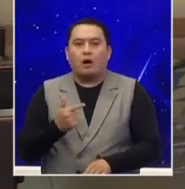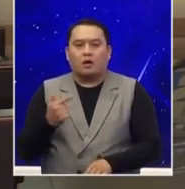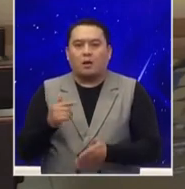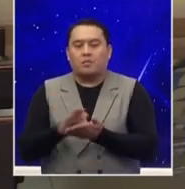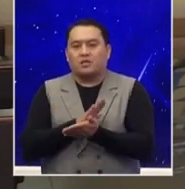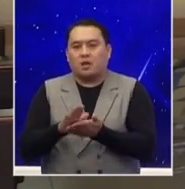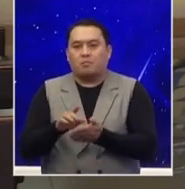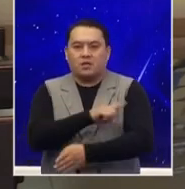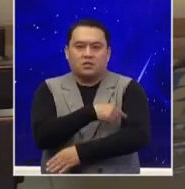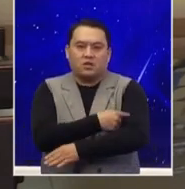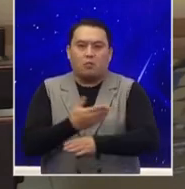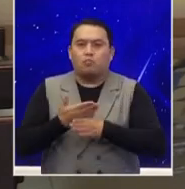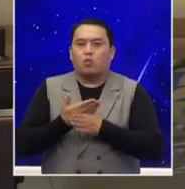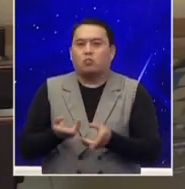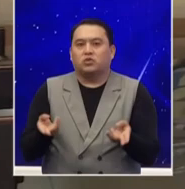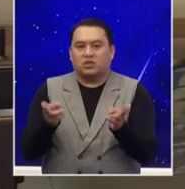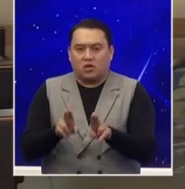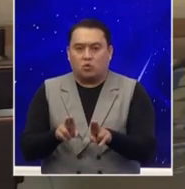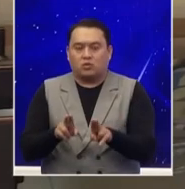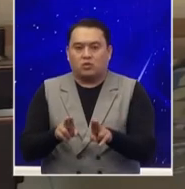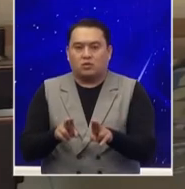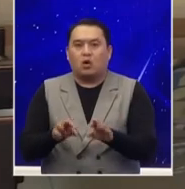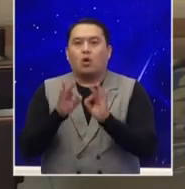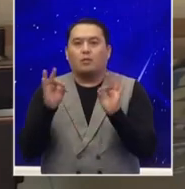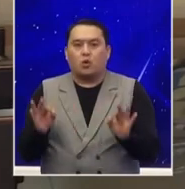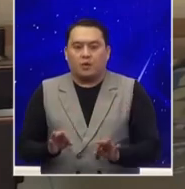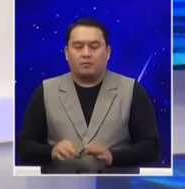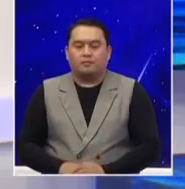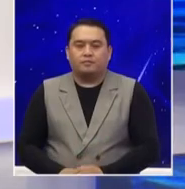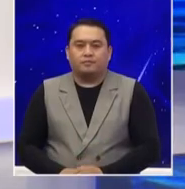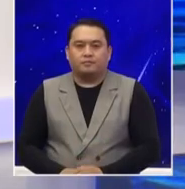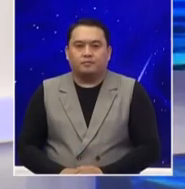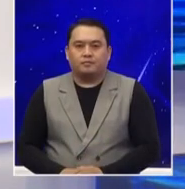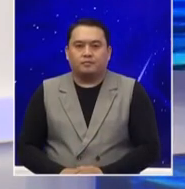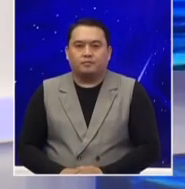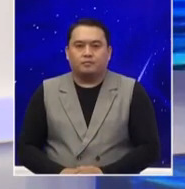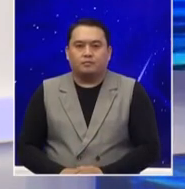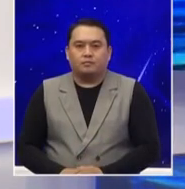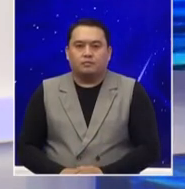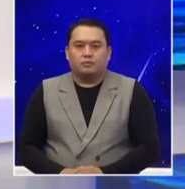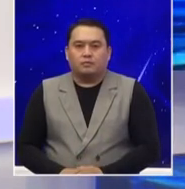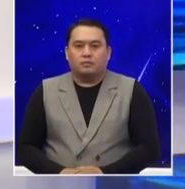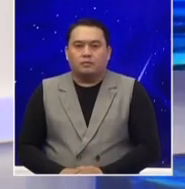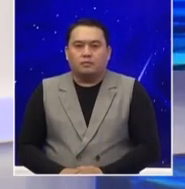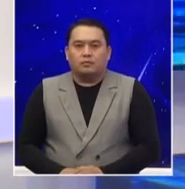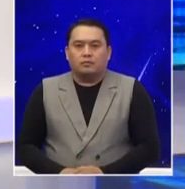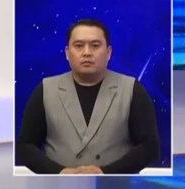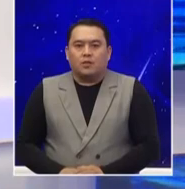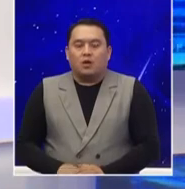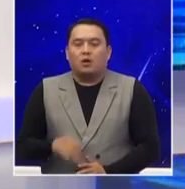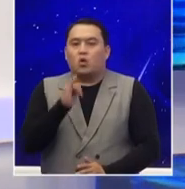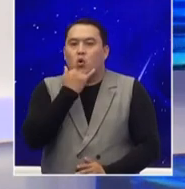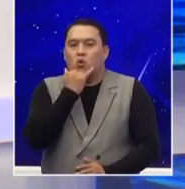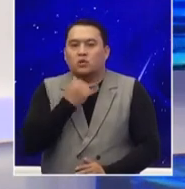бесплатной медицинской помощи остается в таком же объеме будущее в руках молодежи